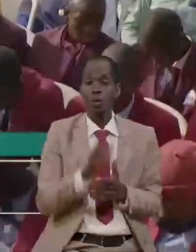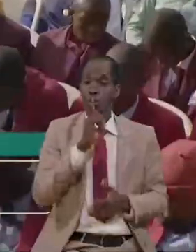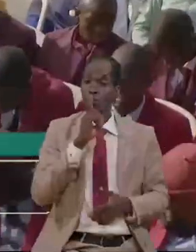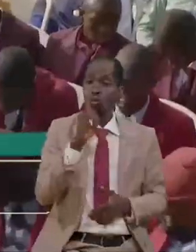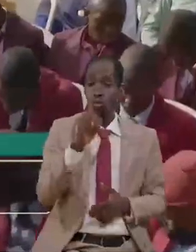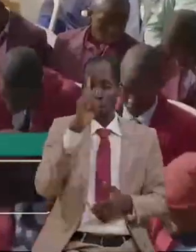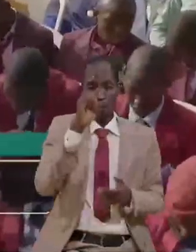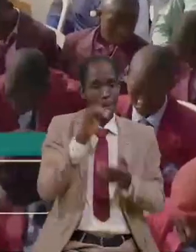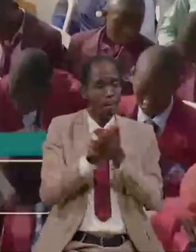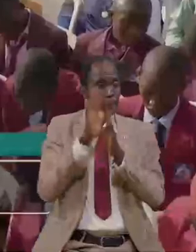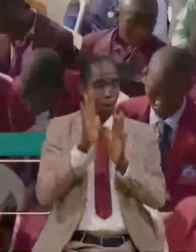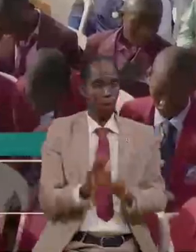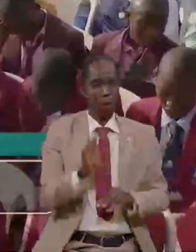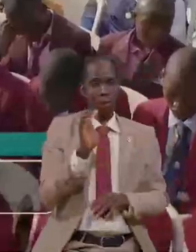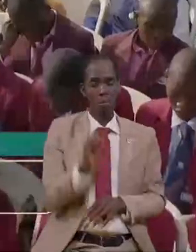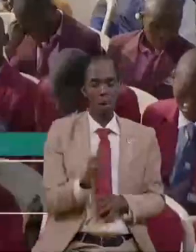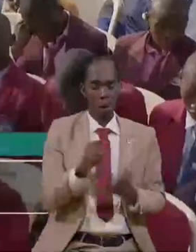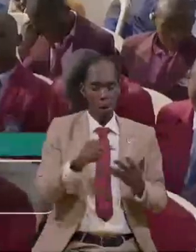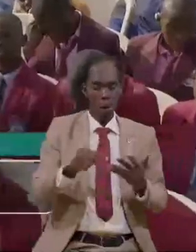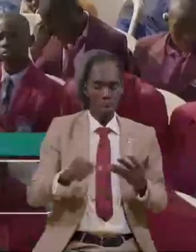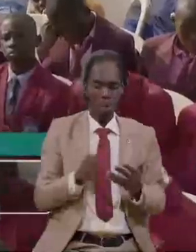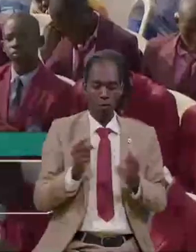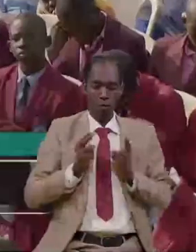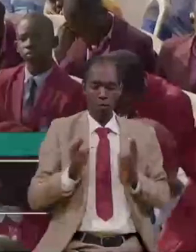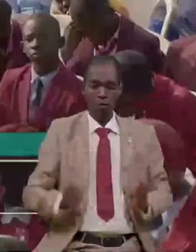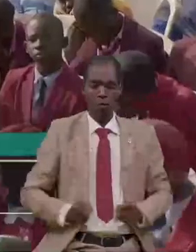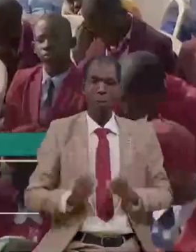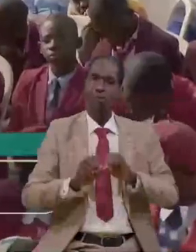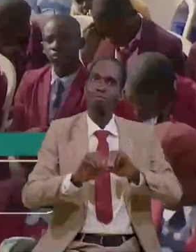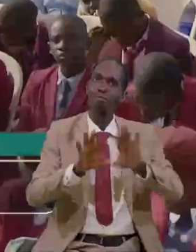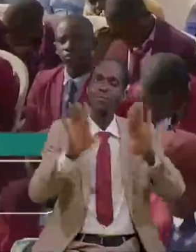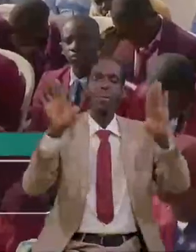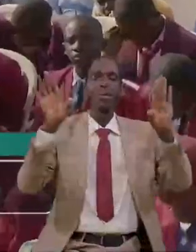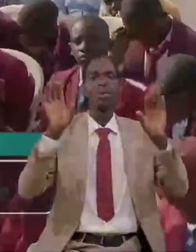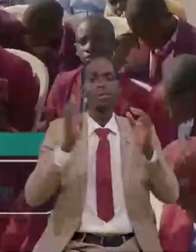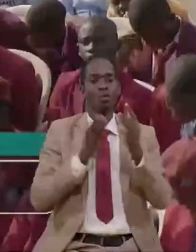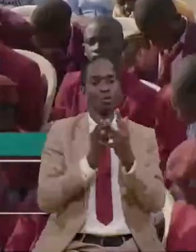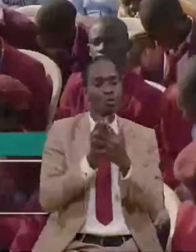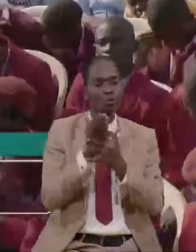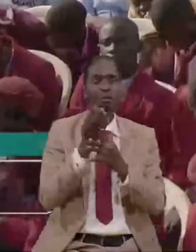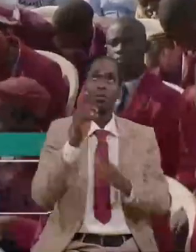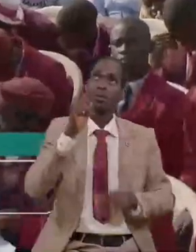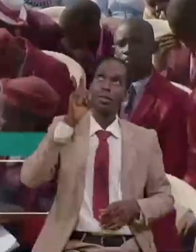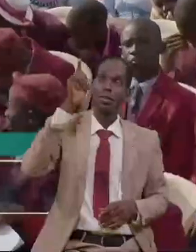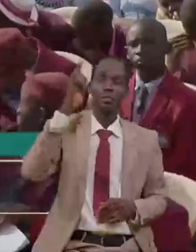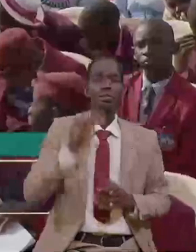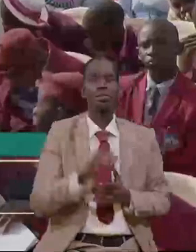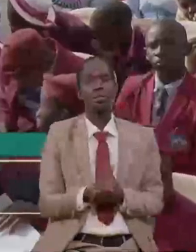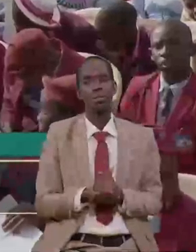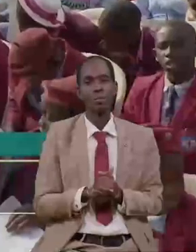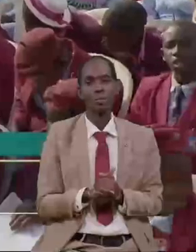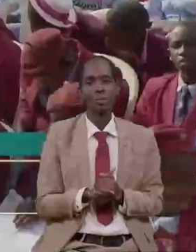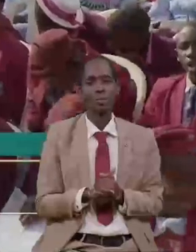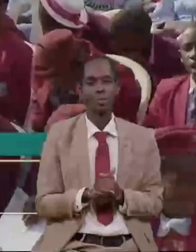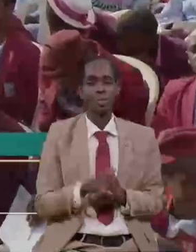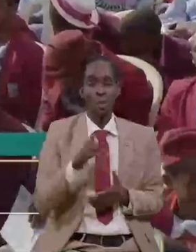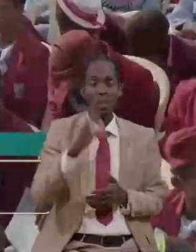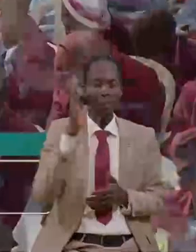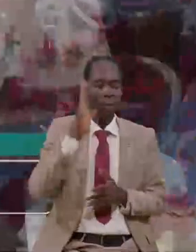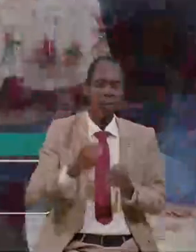croyants parmi les hommes brillent à travers lui. Tu vas briller.